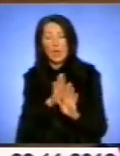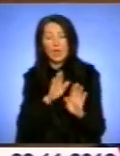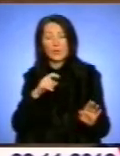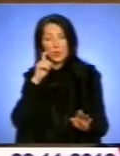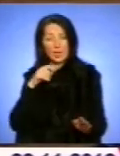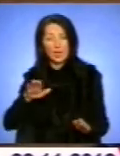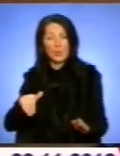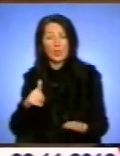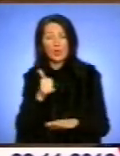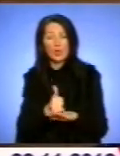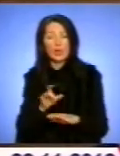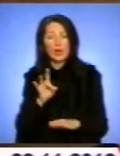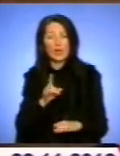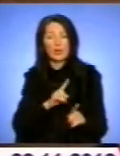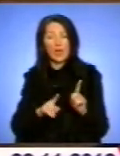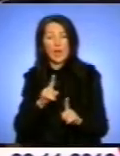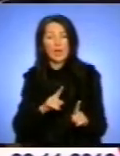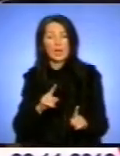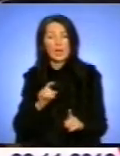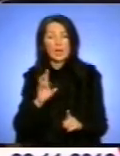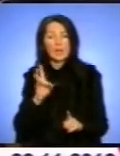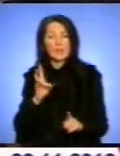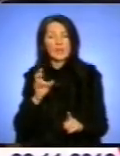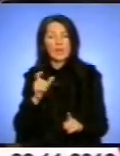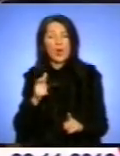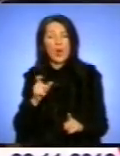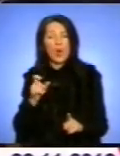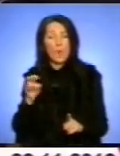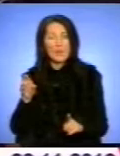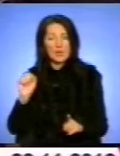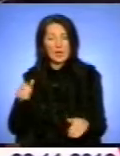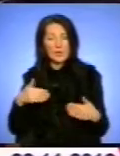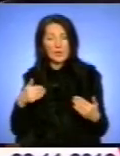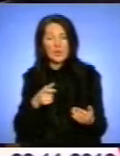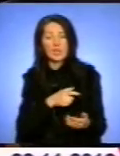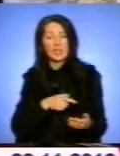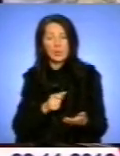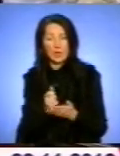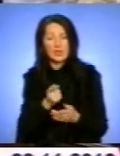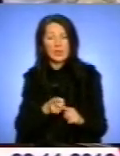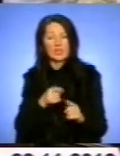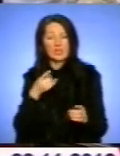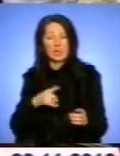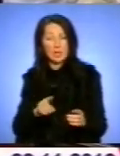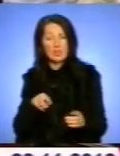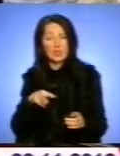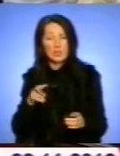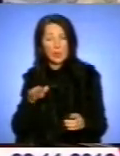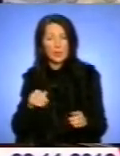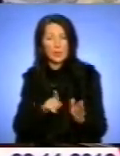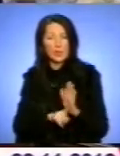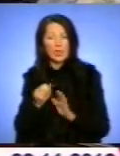ради Надія Хоптян привітала депутатів, які народилися у листопаді. Після цього депутати взялися формувати порядок